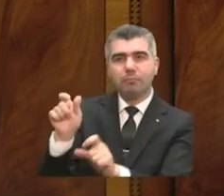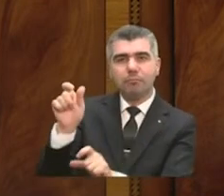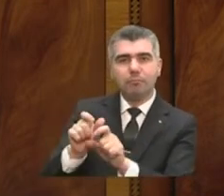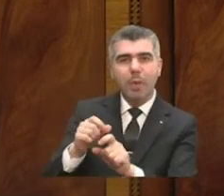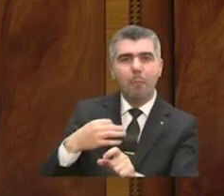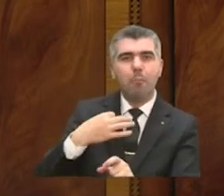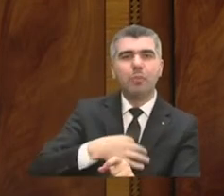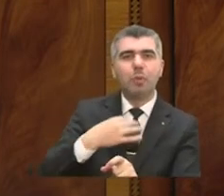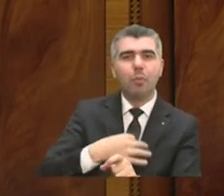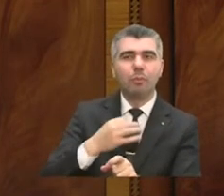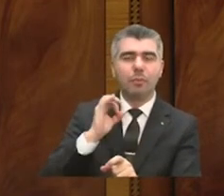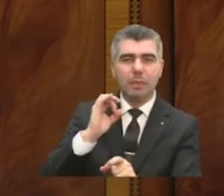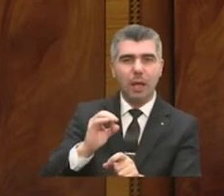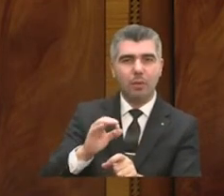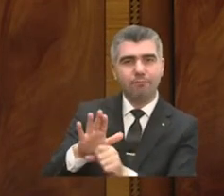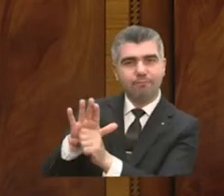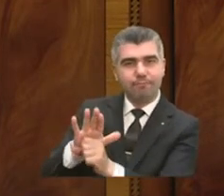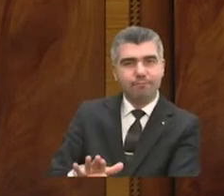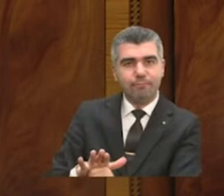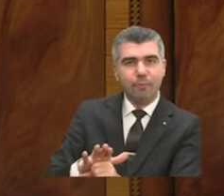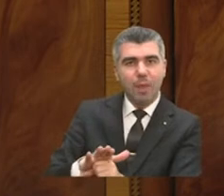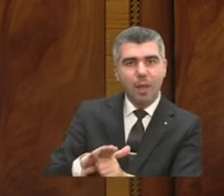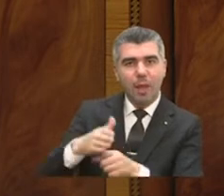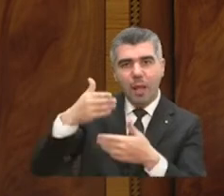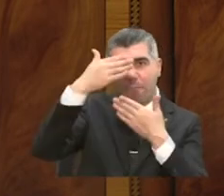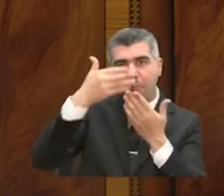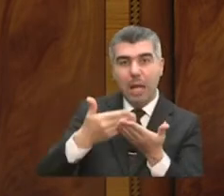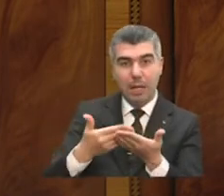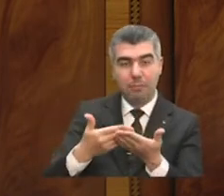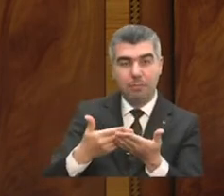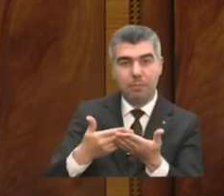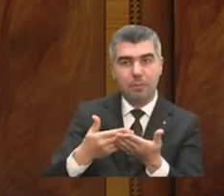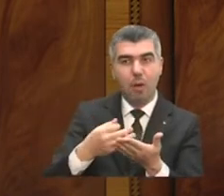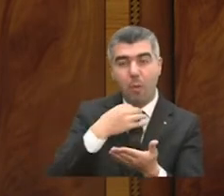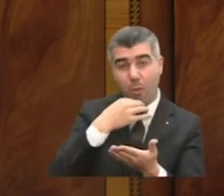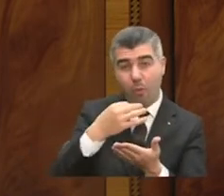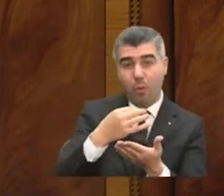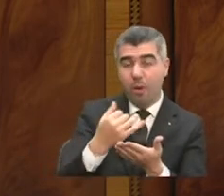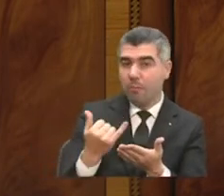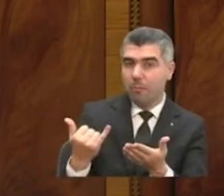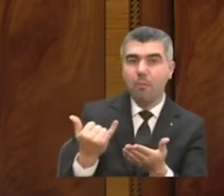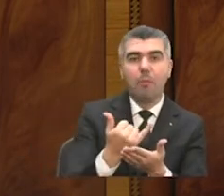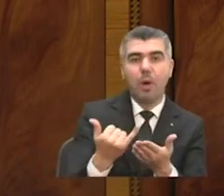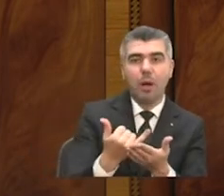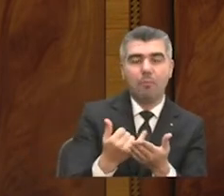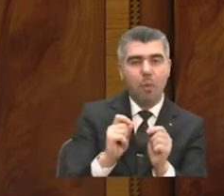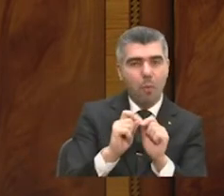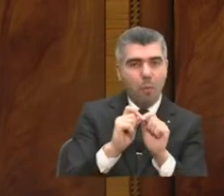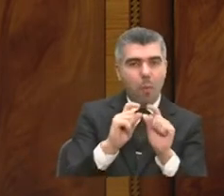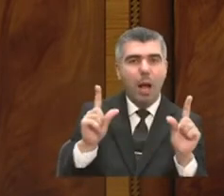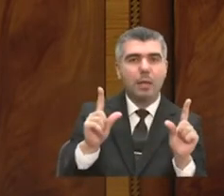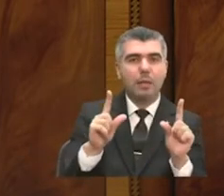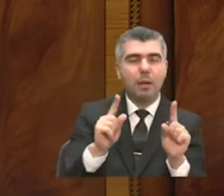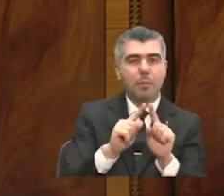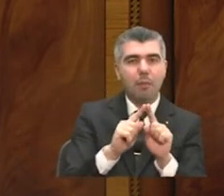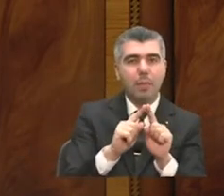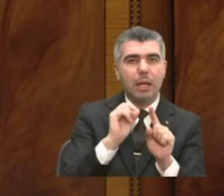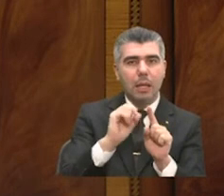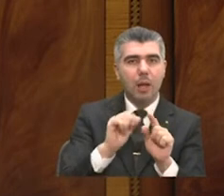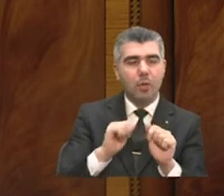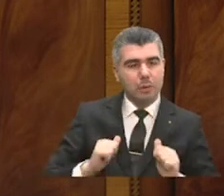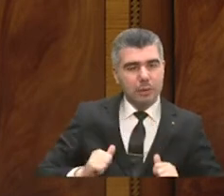dépasser certains dossiers que certains de nos ennemis utilisent. C'est le seul